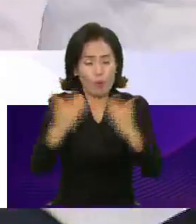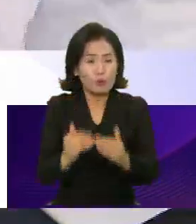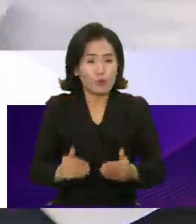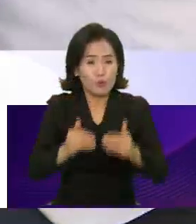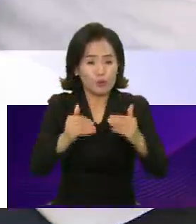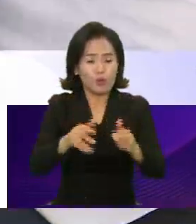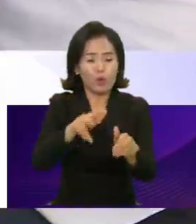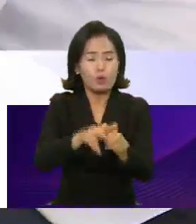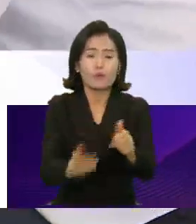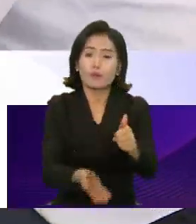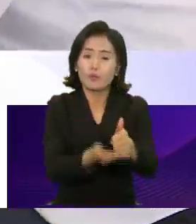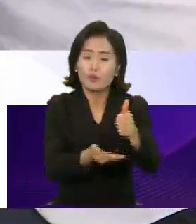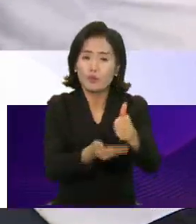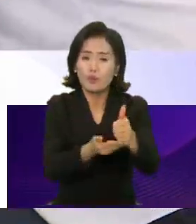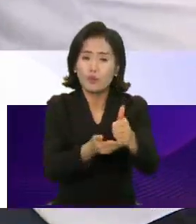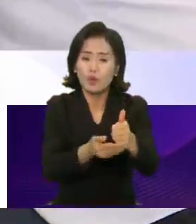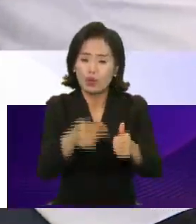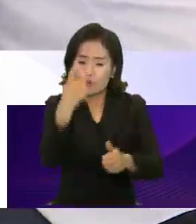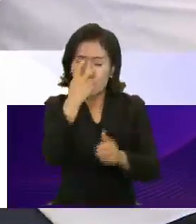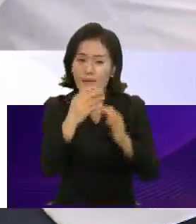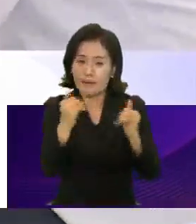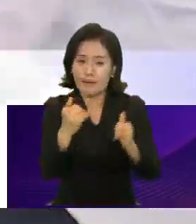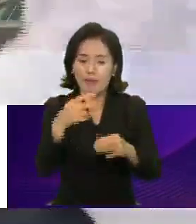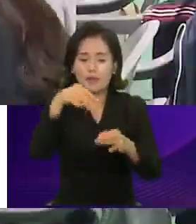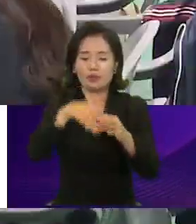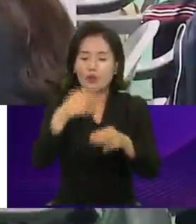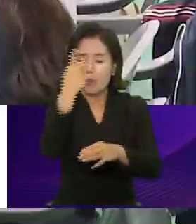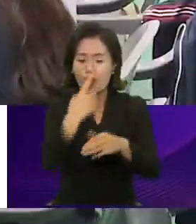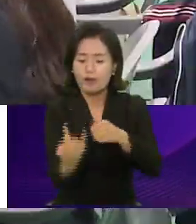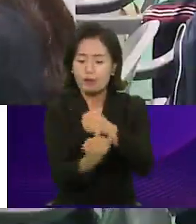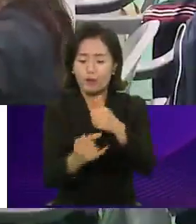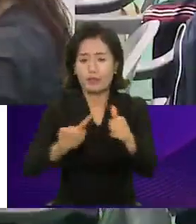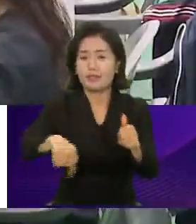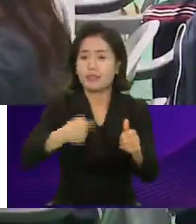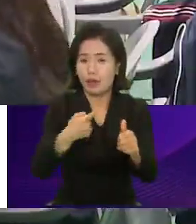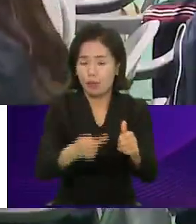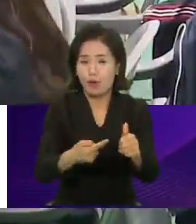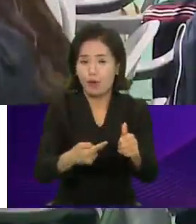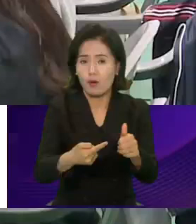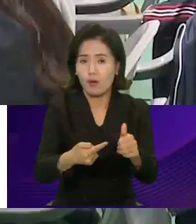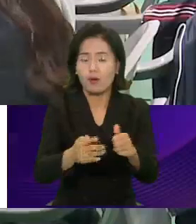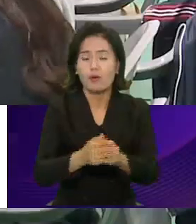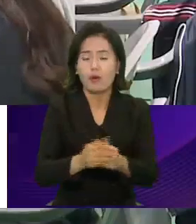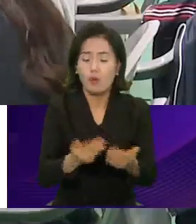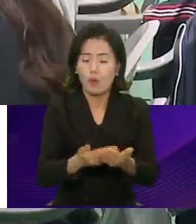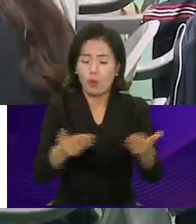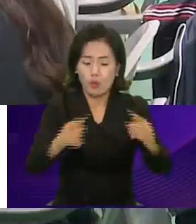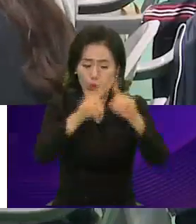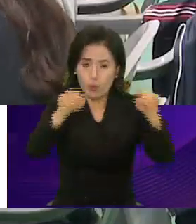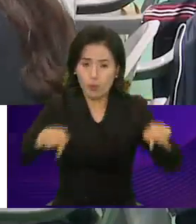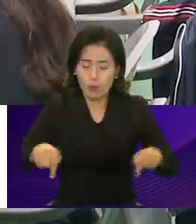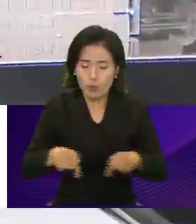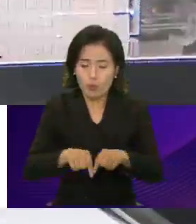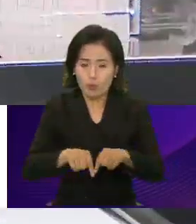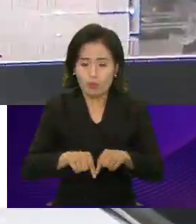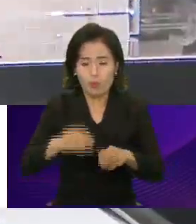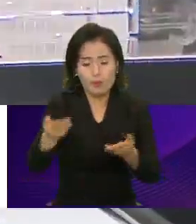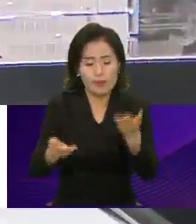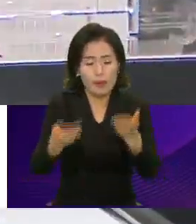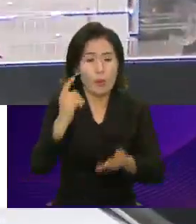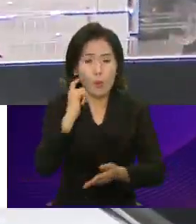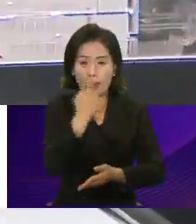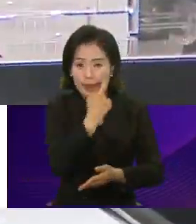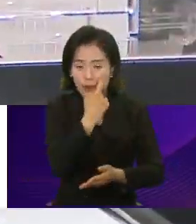과정에 후보자가 추천한 참관인 또는 선거관리위원이 참여했습니다. 교부된 투표용지와 투표수의 차이를 확인하는